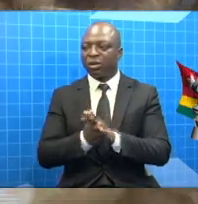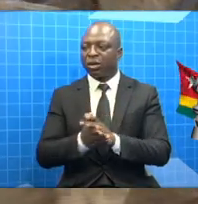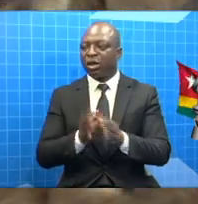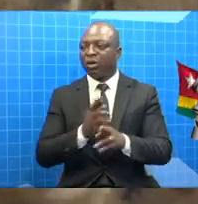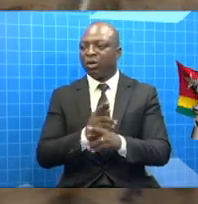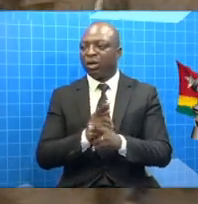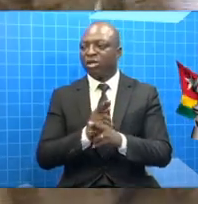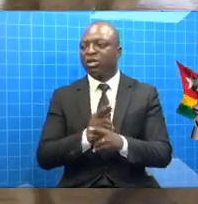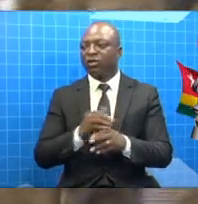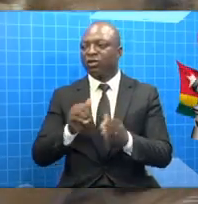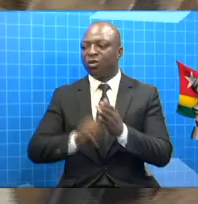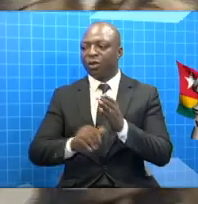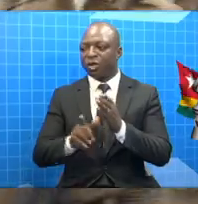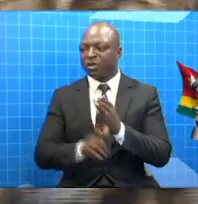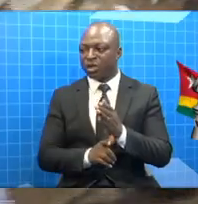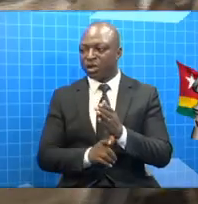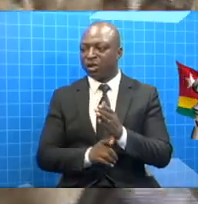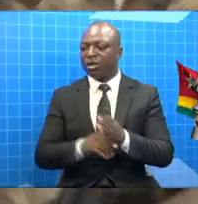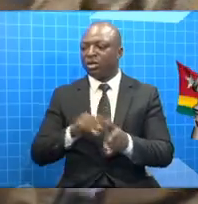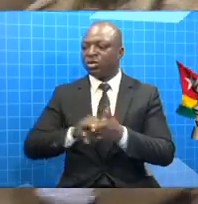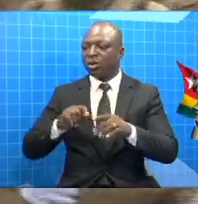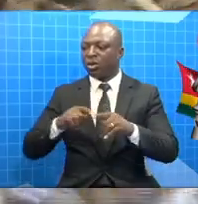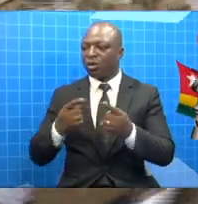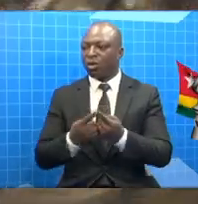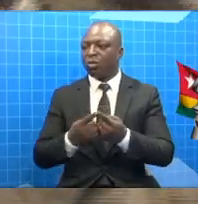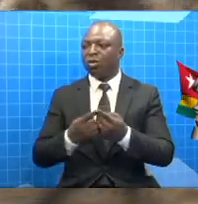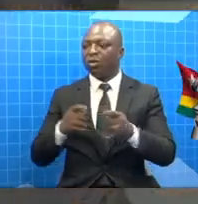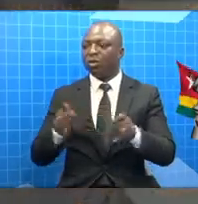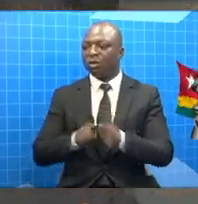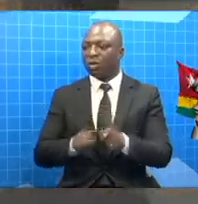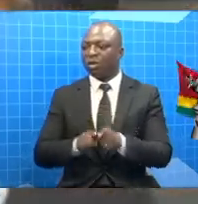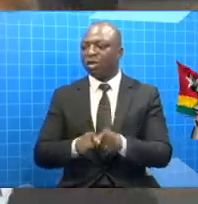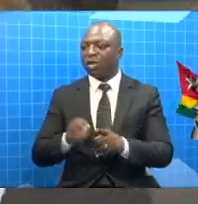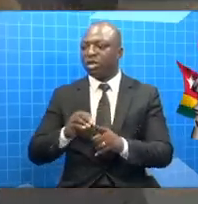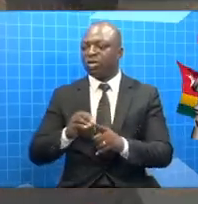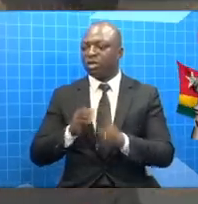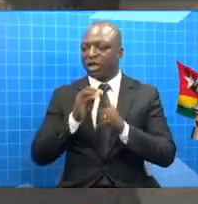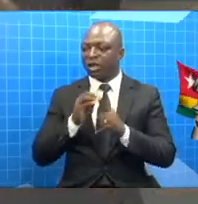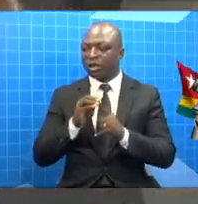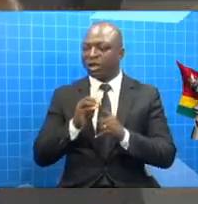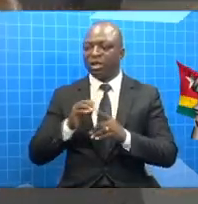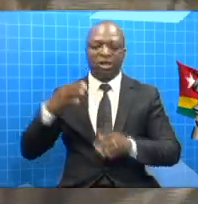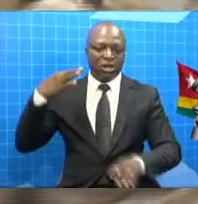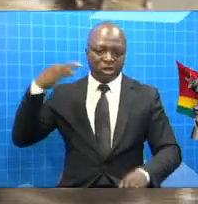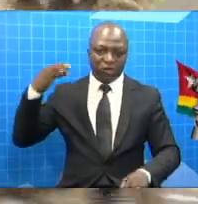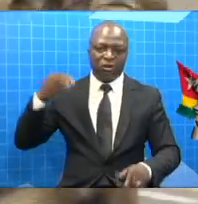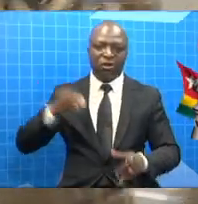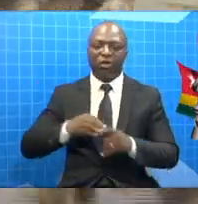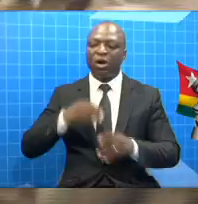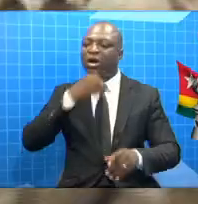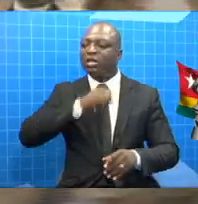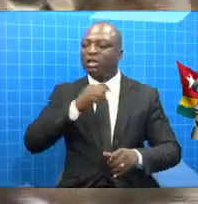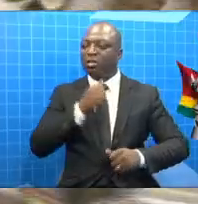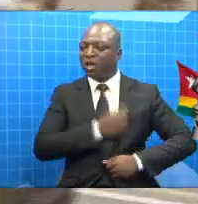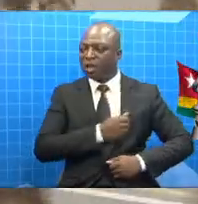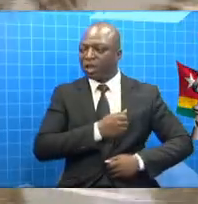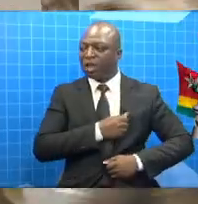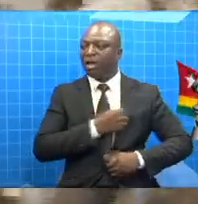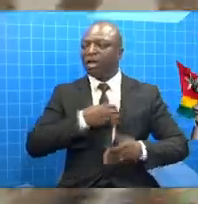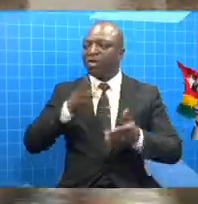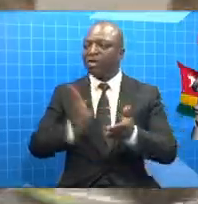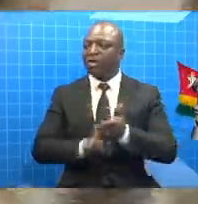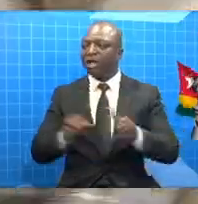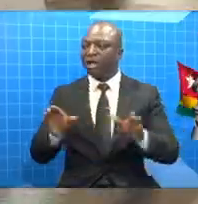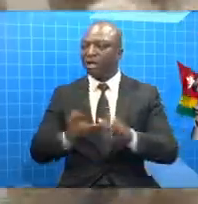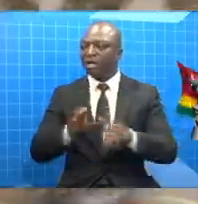réserve opérationnelle. Cette entité regroupe également des spécialistes civils ou anciens militaires qui ont signé un